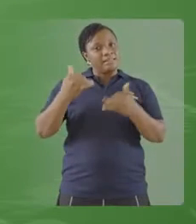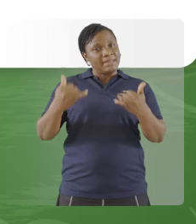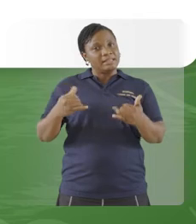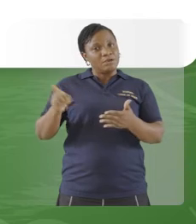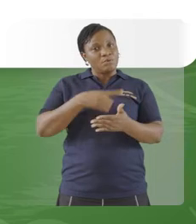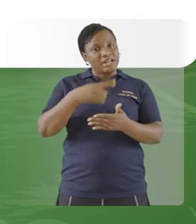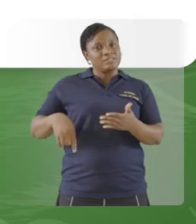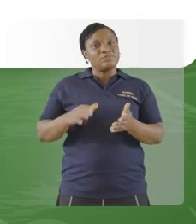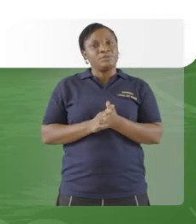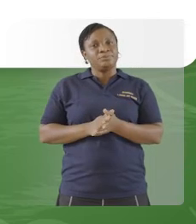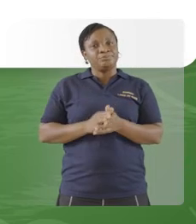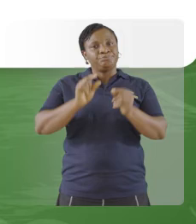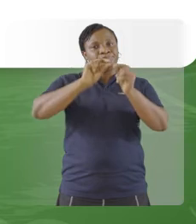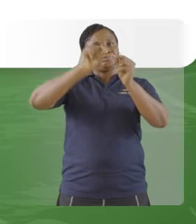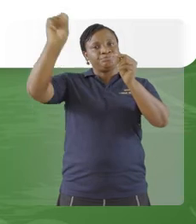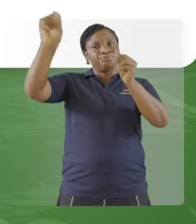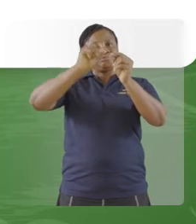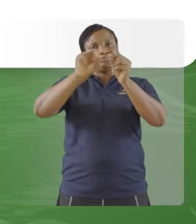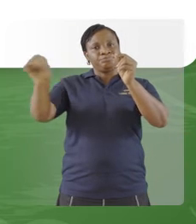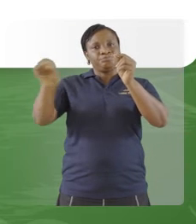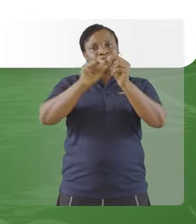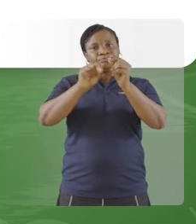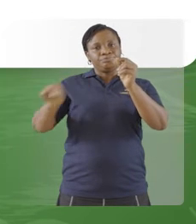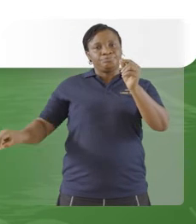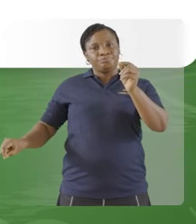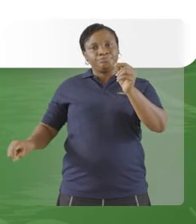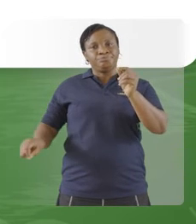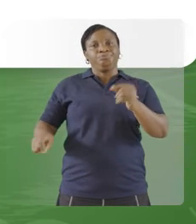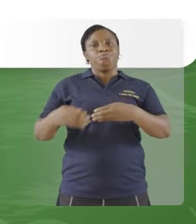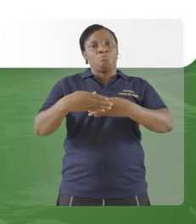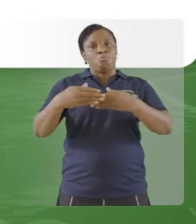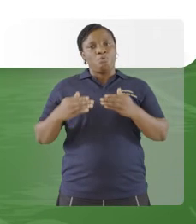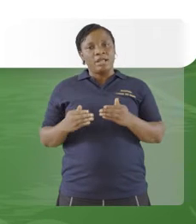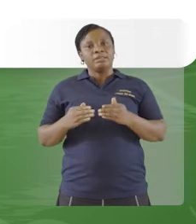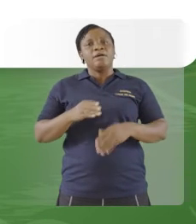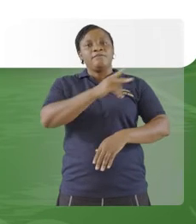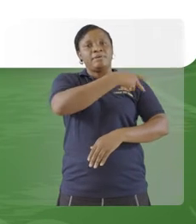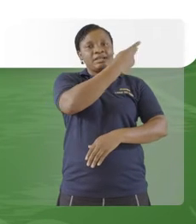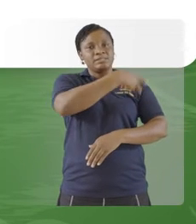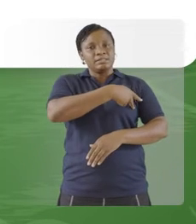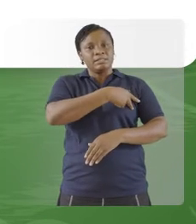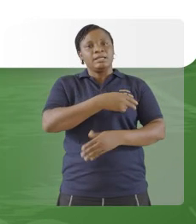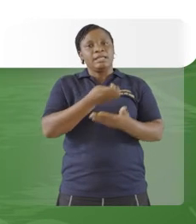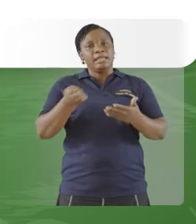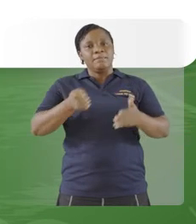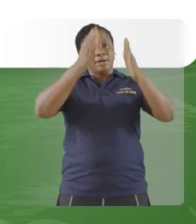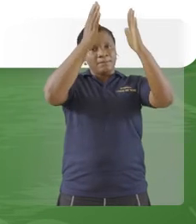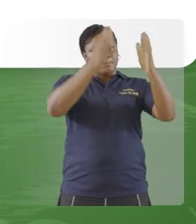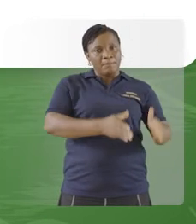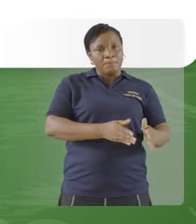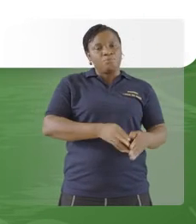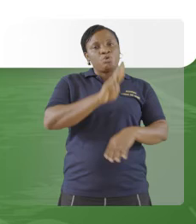maison. Relis ces éléments de la boîte pharmaceutique à leur rôle. À